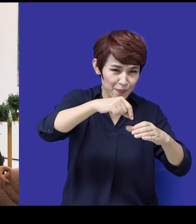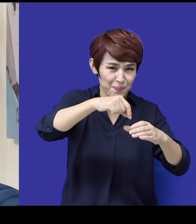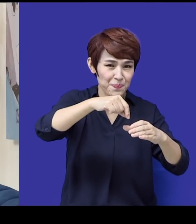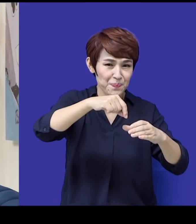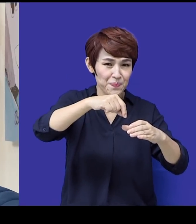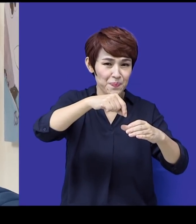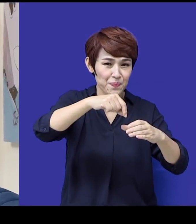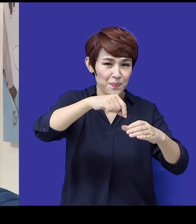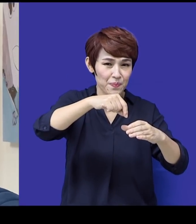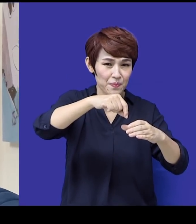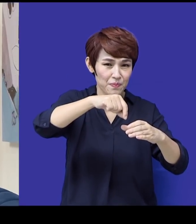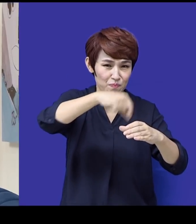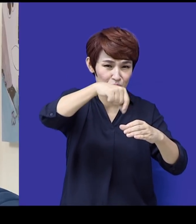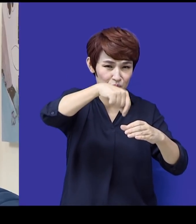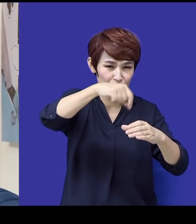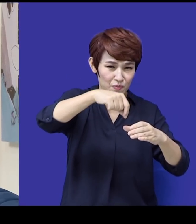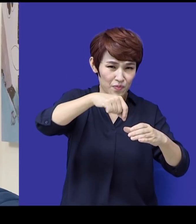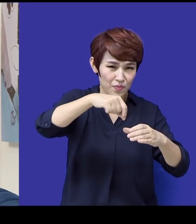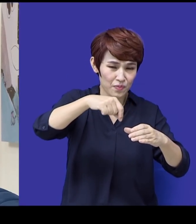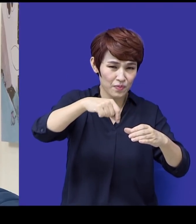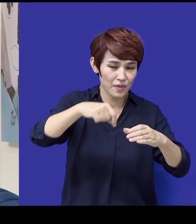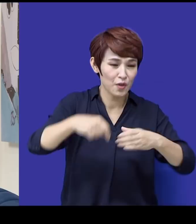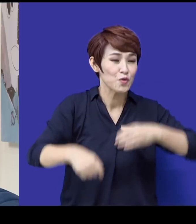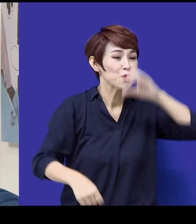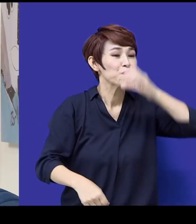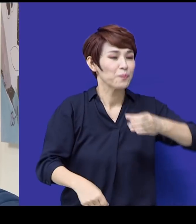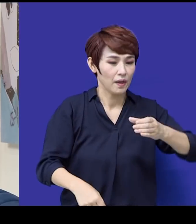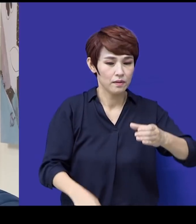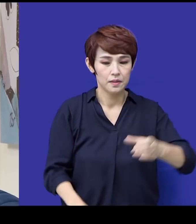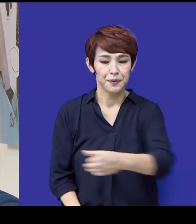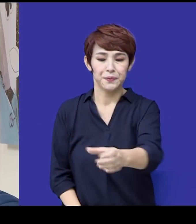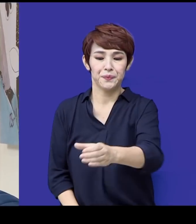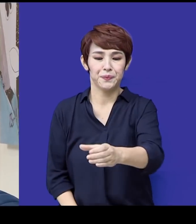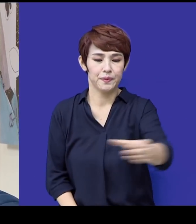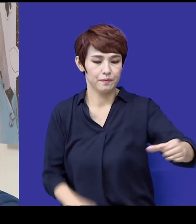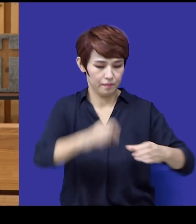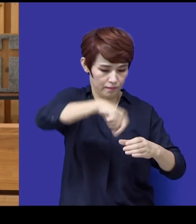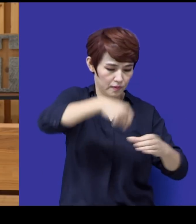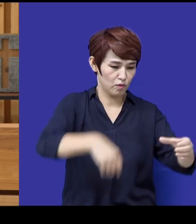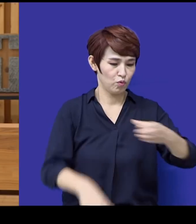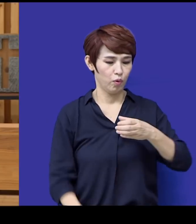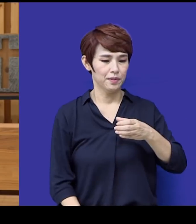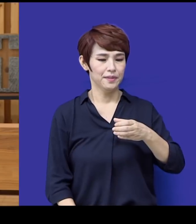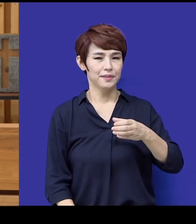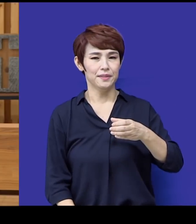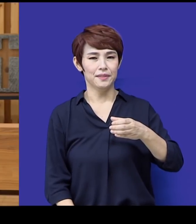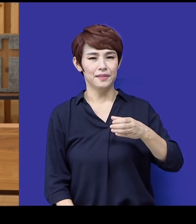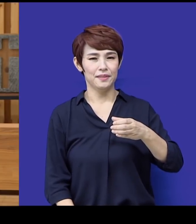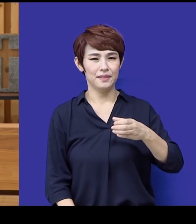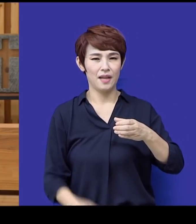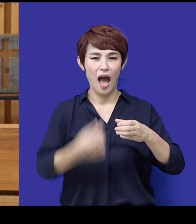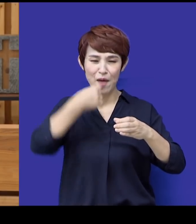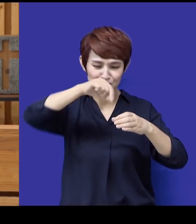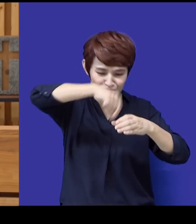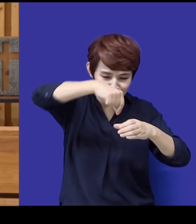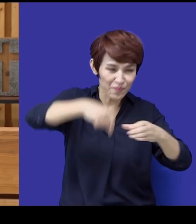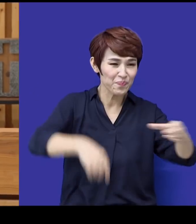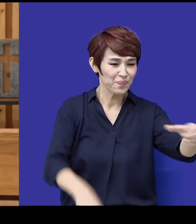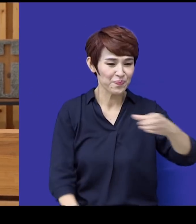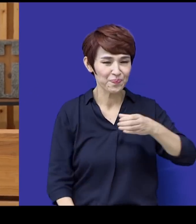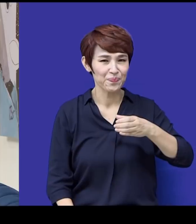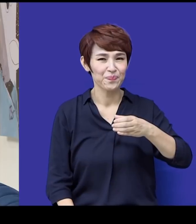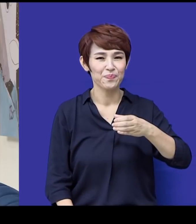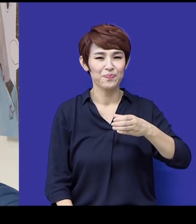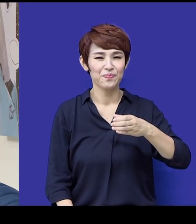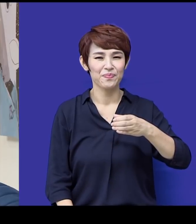것 그 커피 잔으로 이렇게 한 번에서 슉 던지고선 거기다 타지고 그러면 먹고 아, 같이 그냥 숟가락 넣고 드시고. 숟가락 먹고 이제 예,